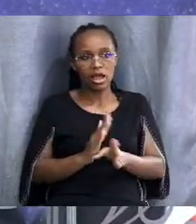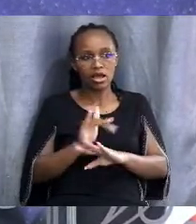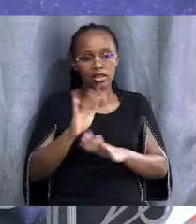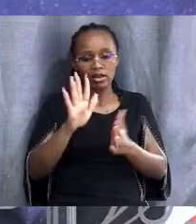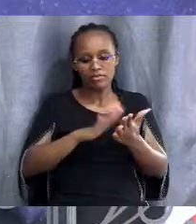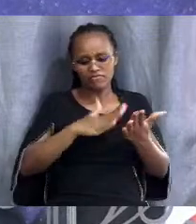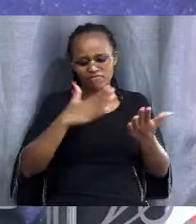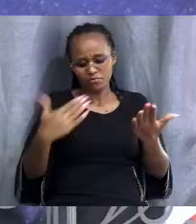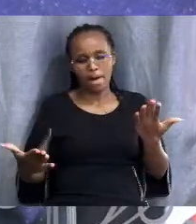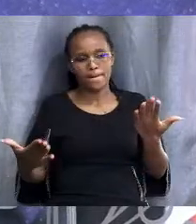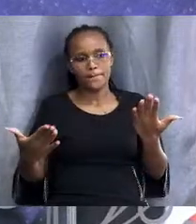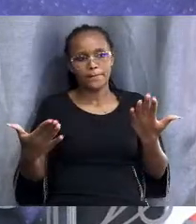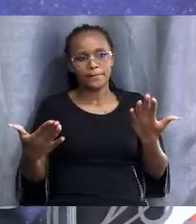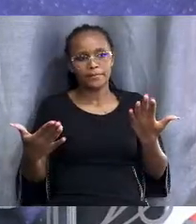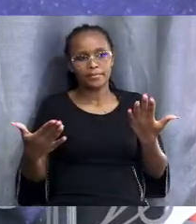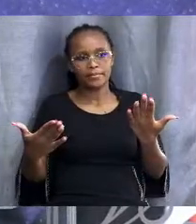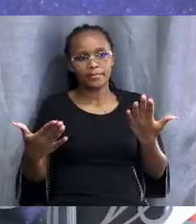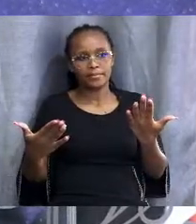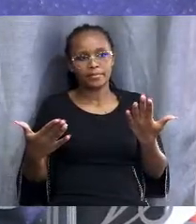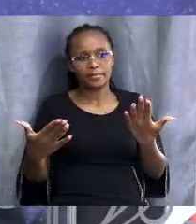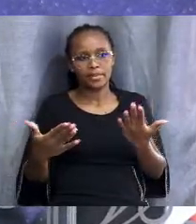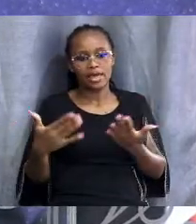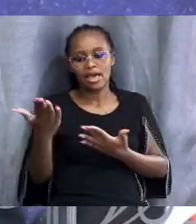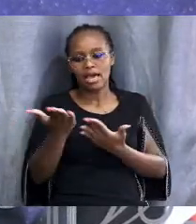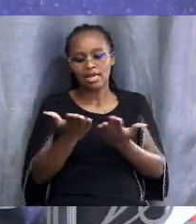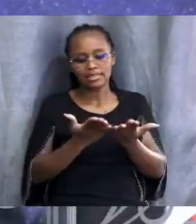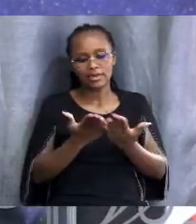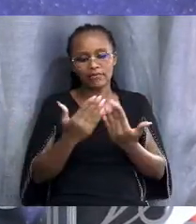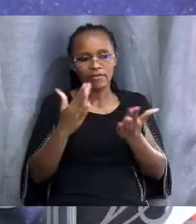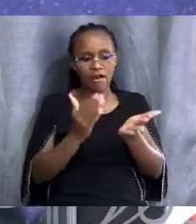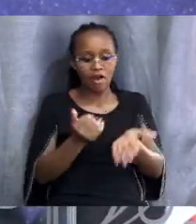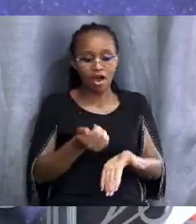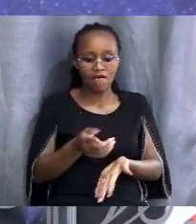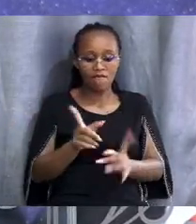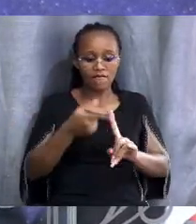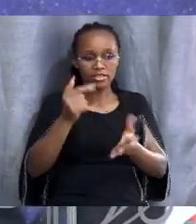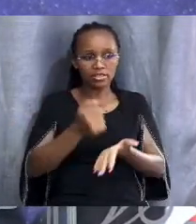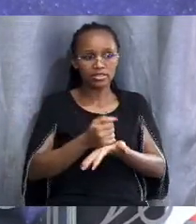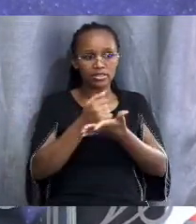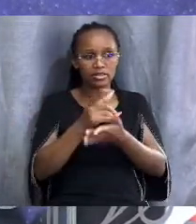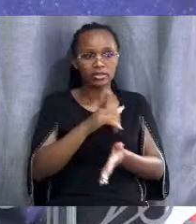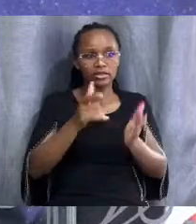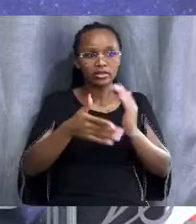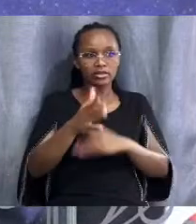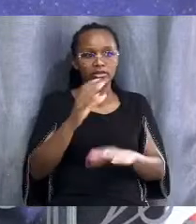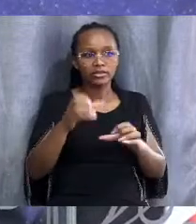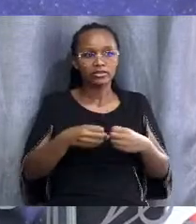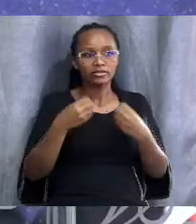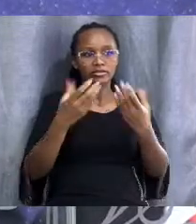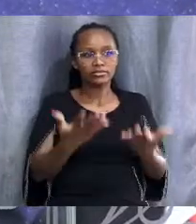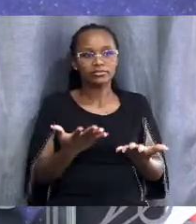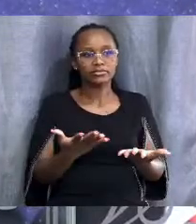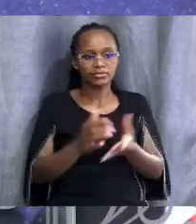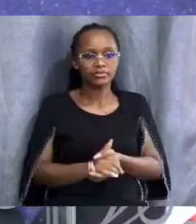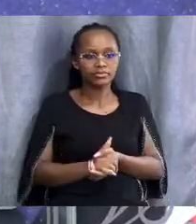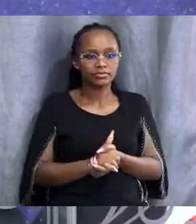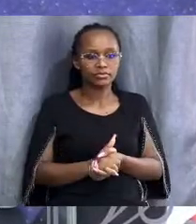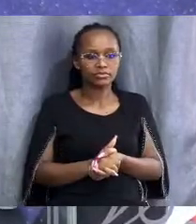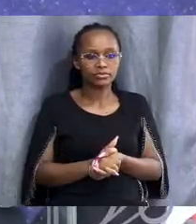akigwa na gitangikiru akihuruka ni mwathani waheanire Jed